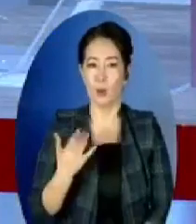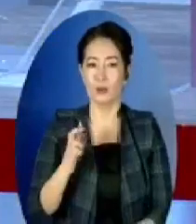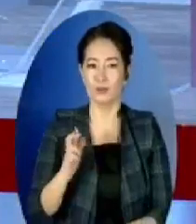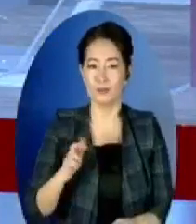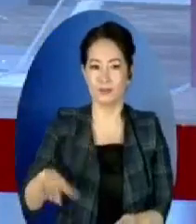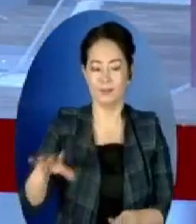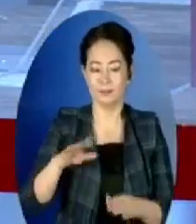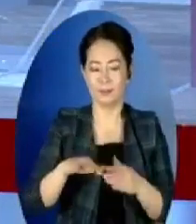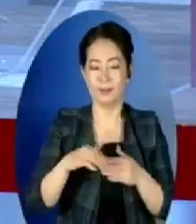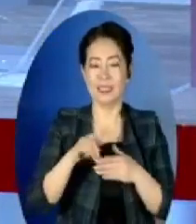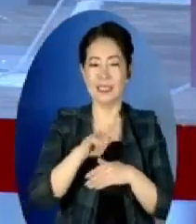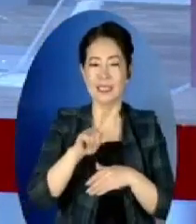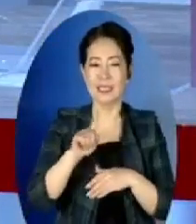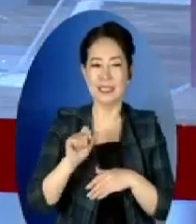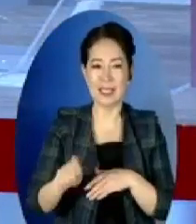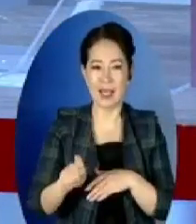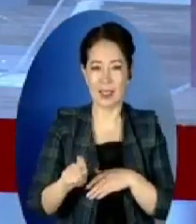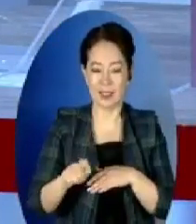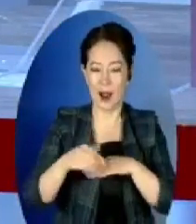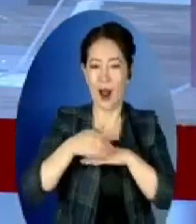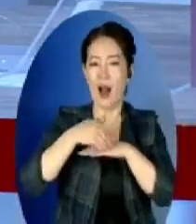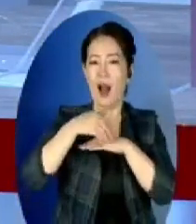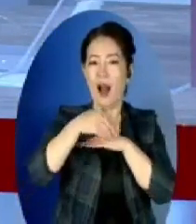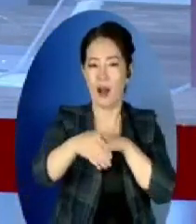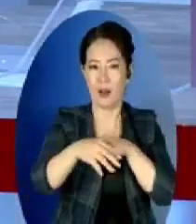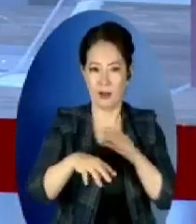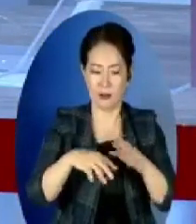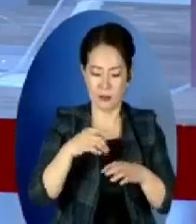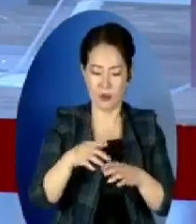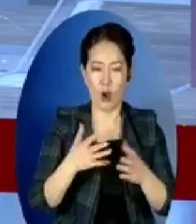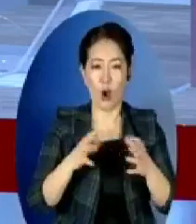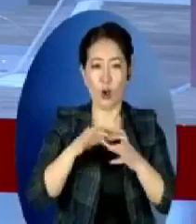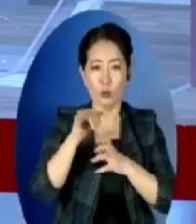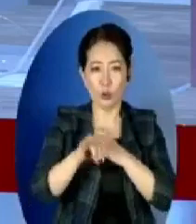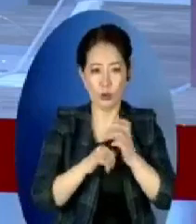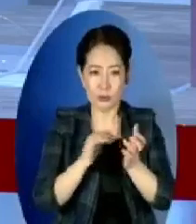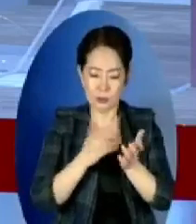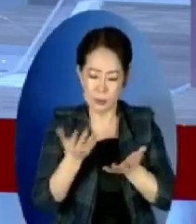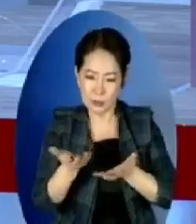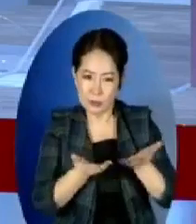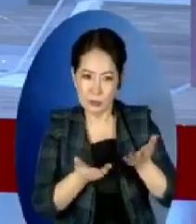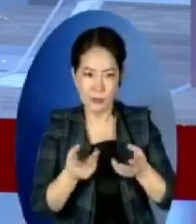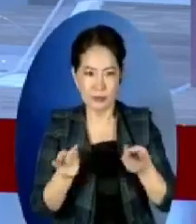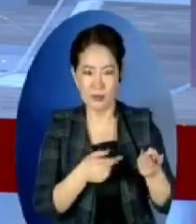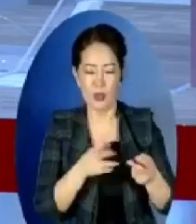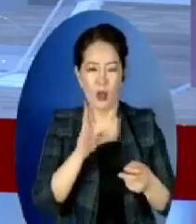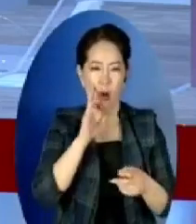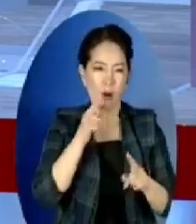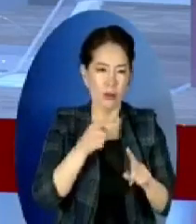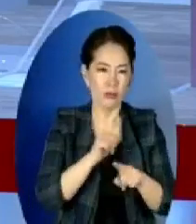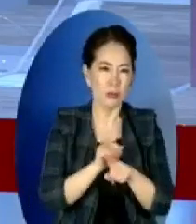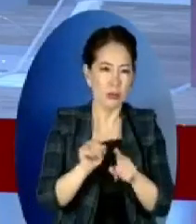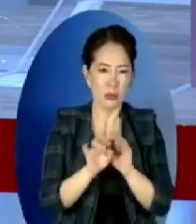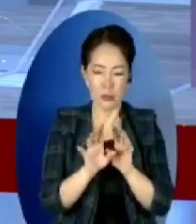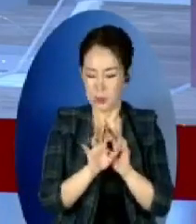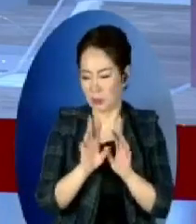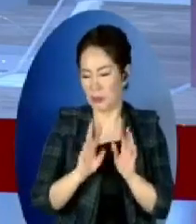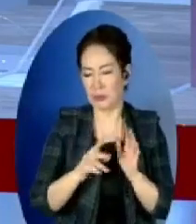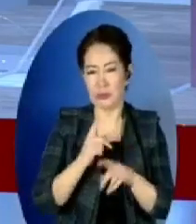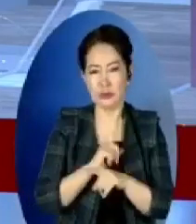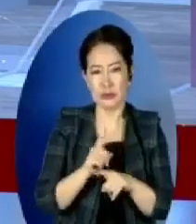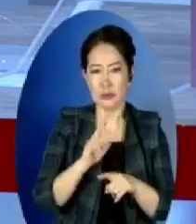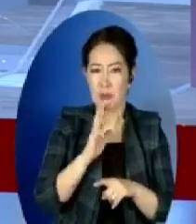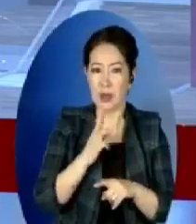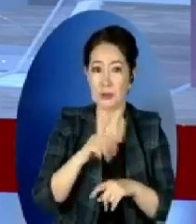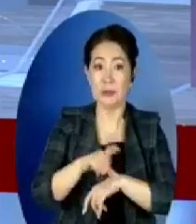Нийслэлийн захын хороодод олон улсын стандартад нийцсэн худалдаа үйлчилгээний цэг цөөхөн байдаг. Тиймээс хүнсний эрүүл ахуй зөрчигдөх үүсч болзошгүй гэдгийг